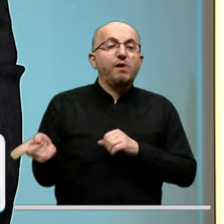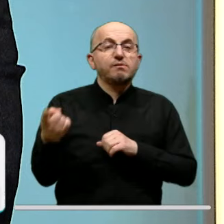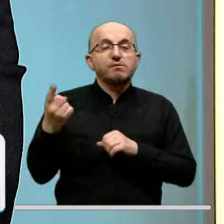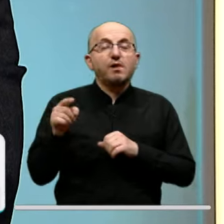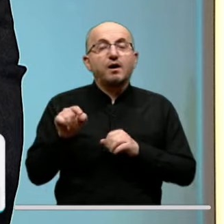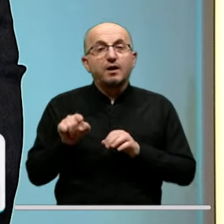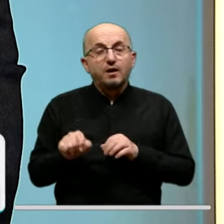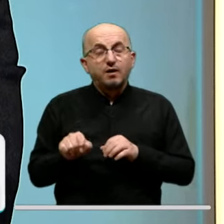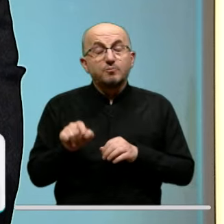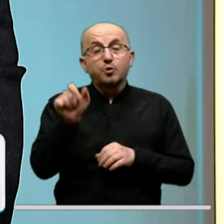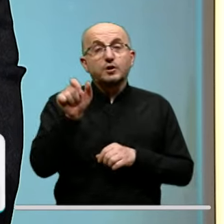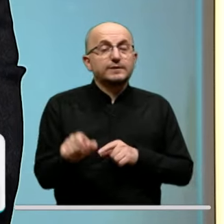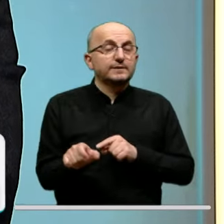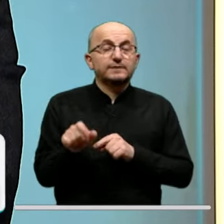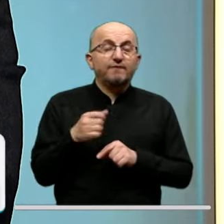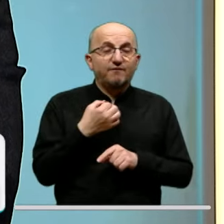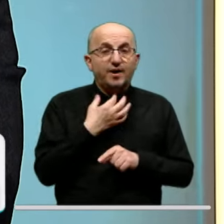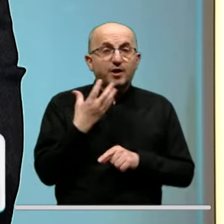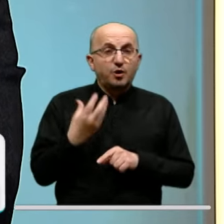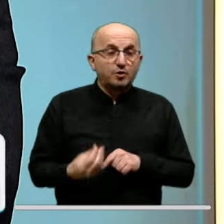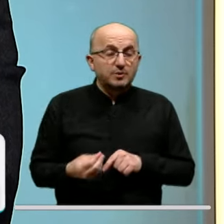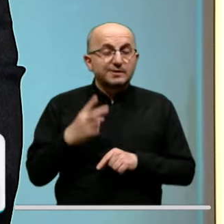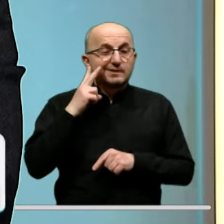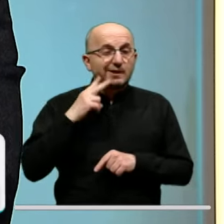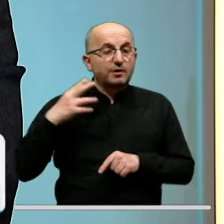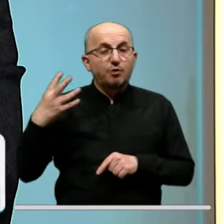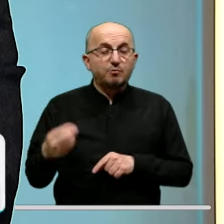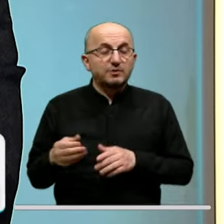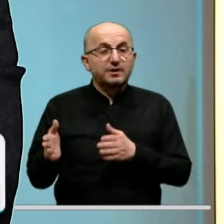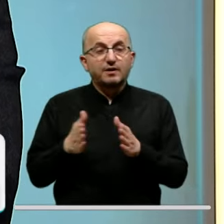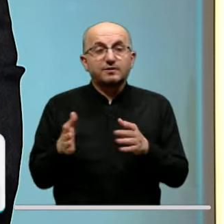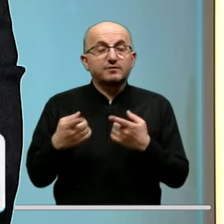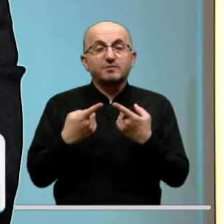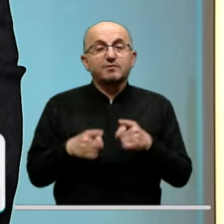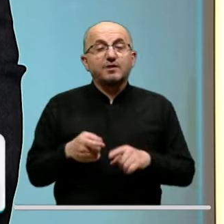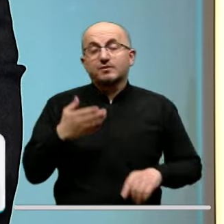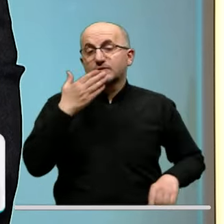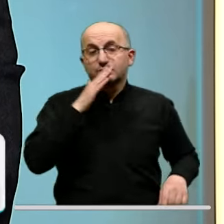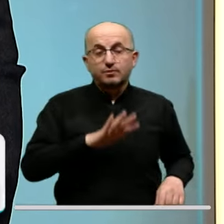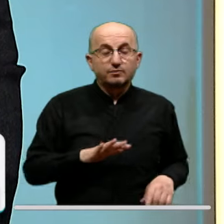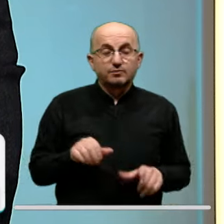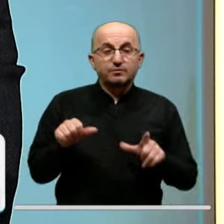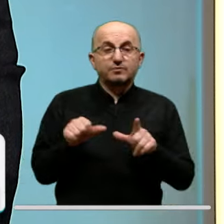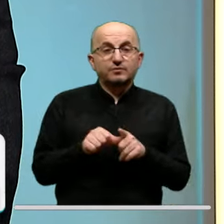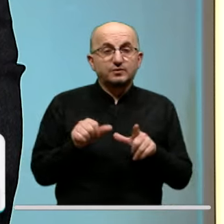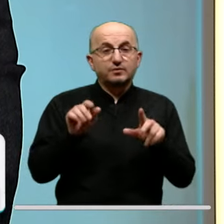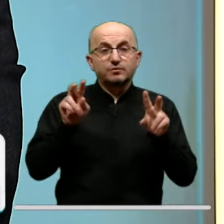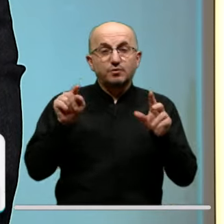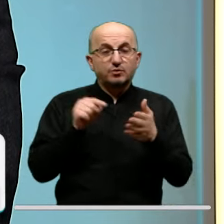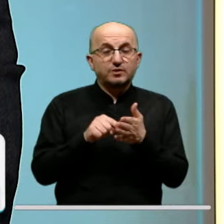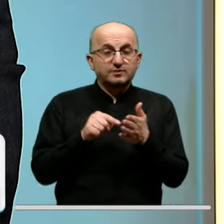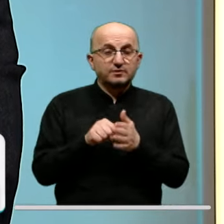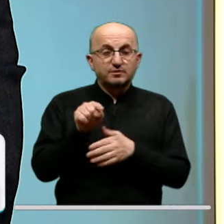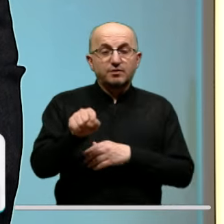durumudur bu kişinin fakir olması veya zengin olması arasında bir fark yoktur fidye noktasında o